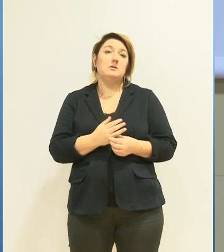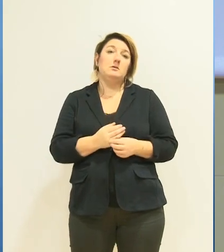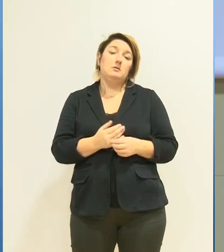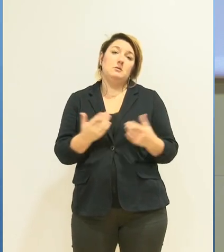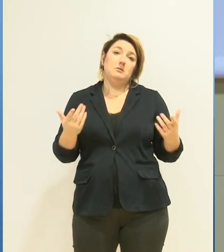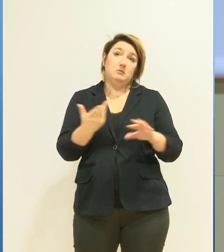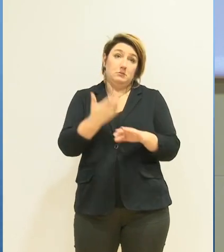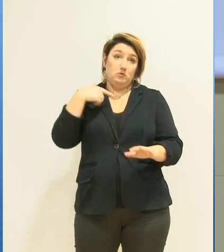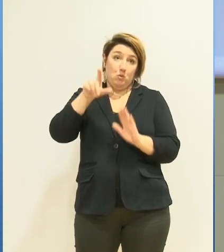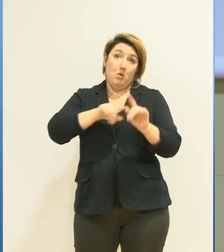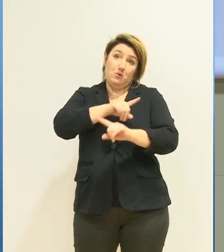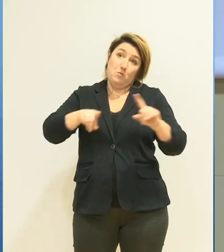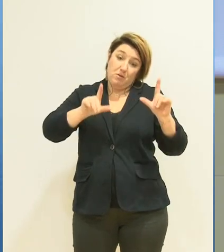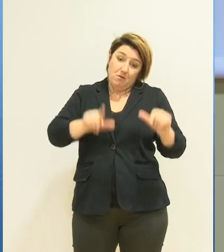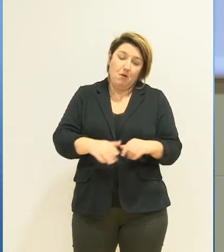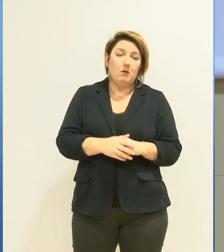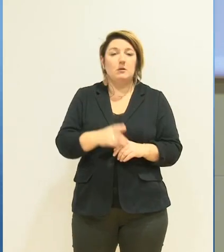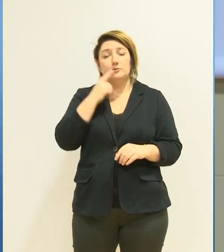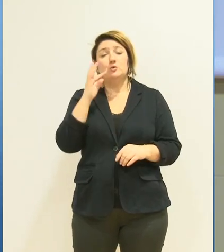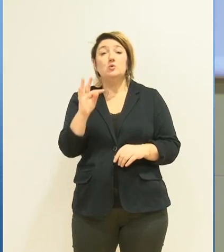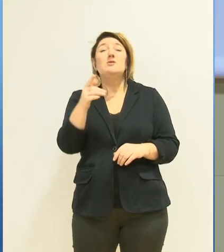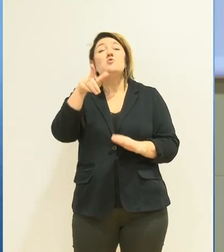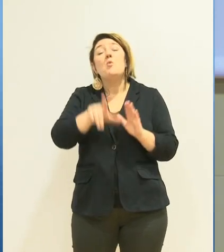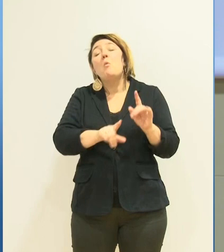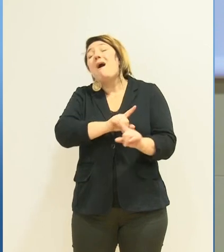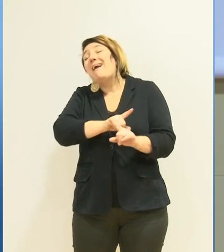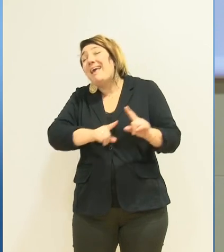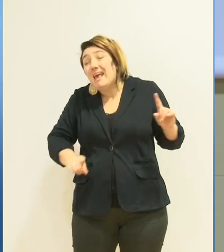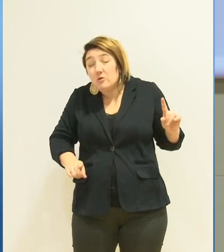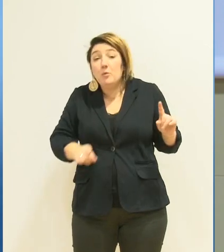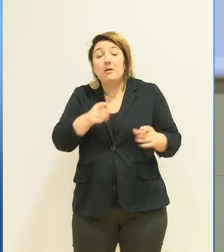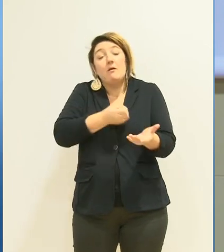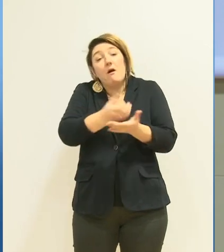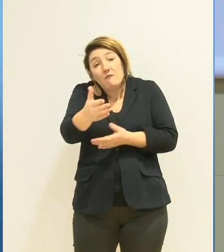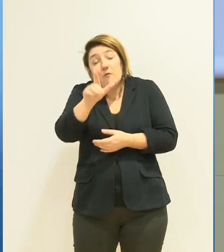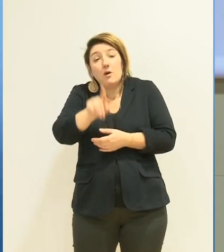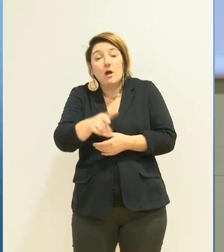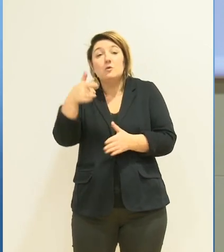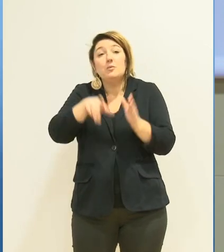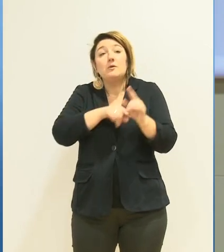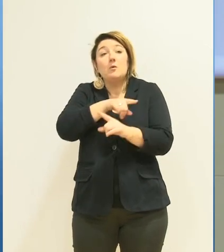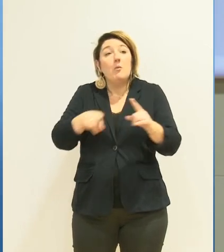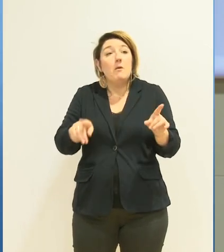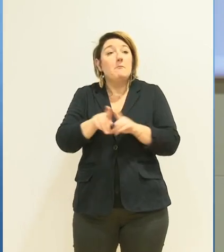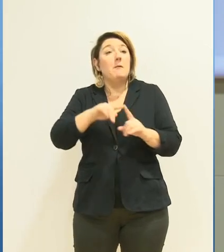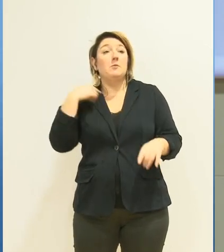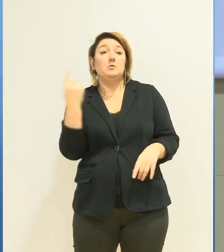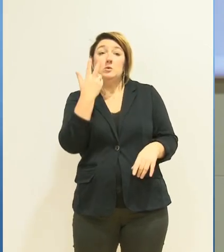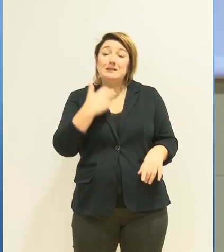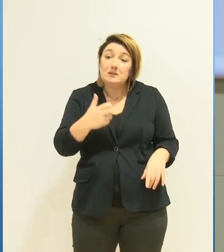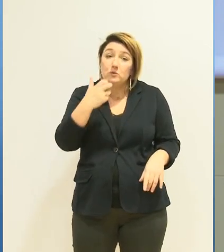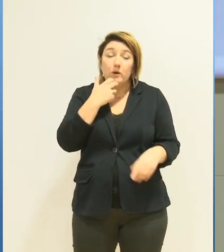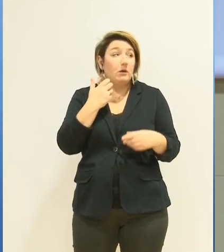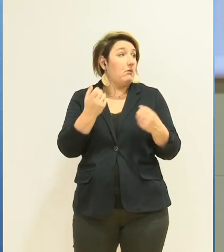accessibles depuis deux mois et demi monsieur tuscher depuis deux mois et demi vous avez l'information comme tous les citoyens de cette